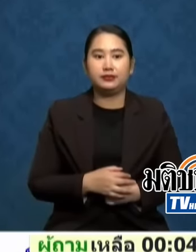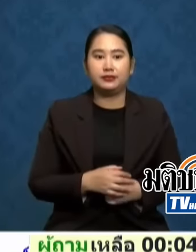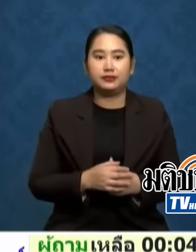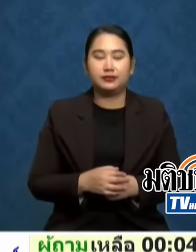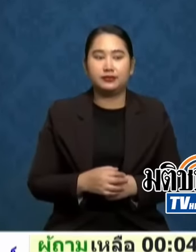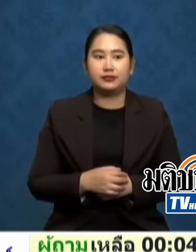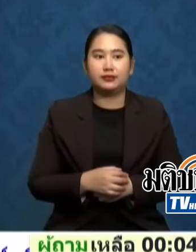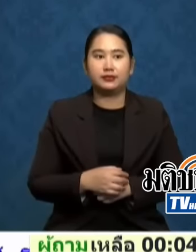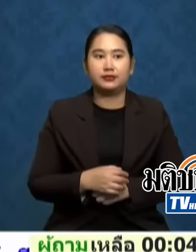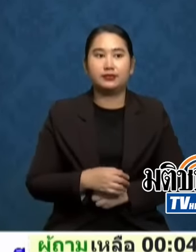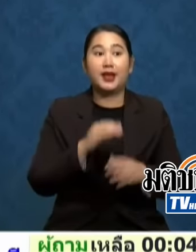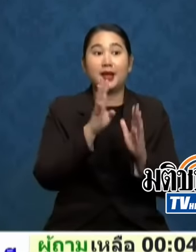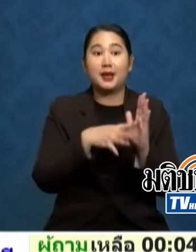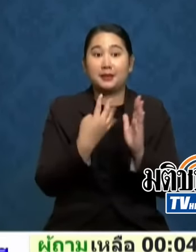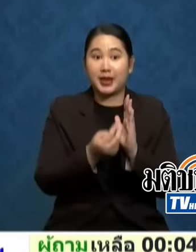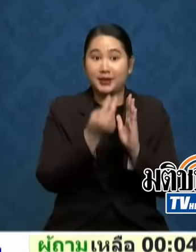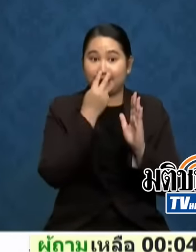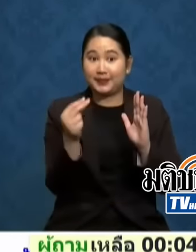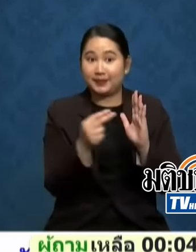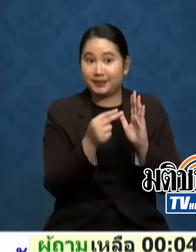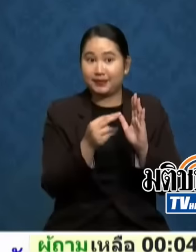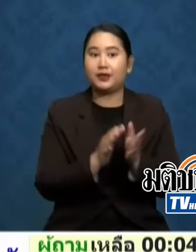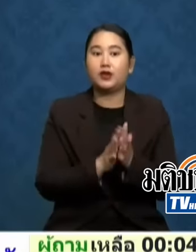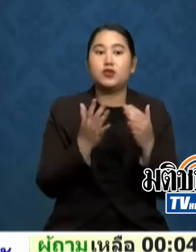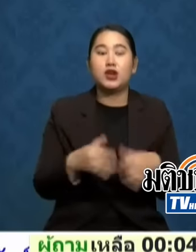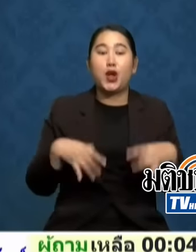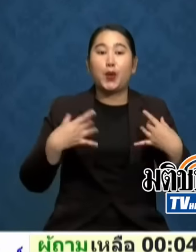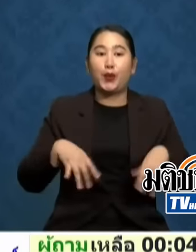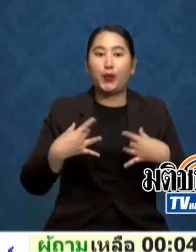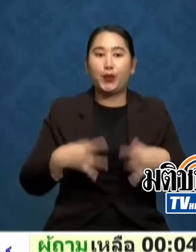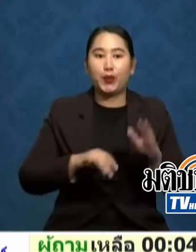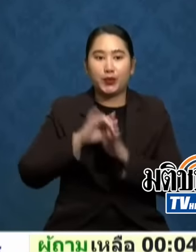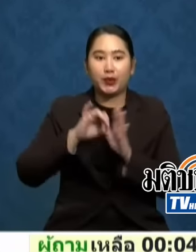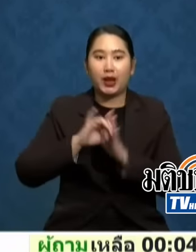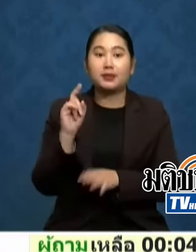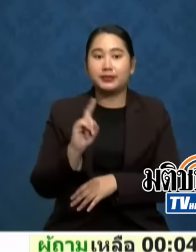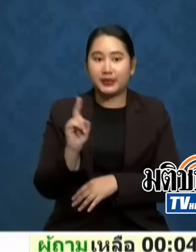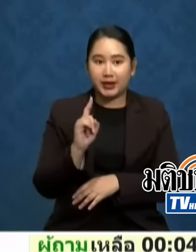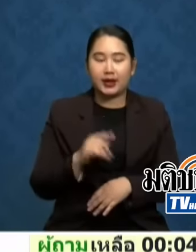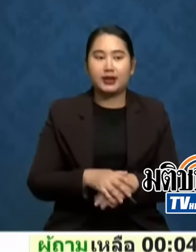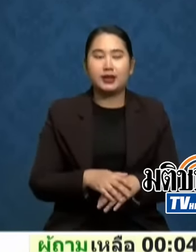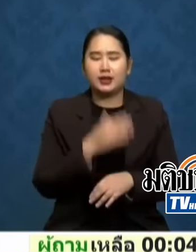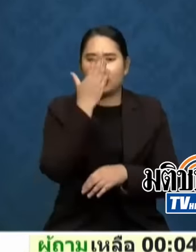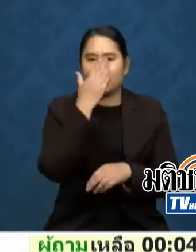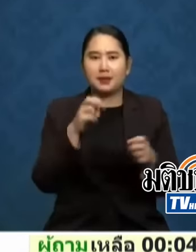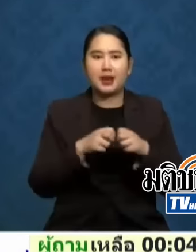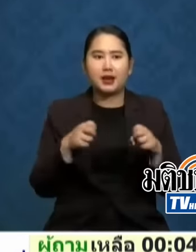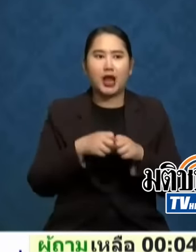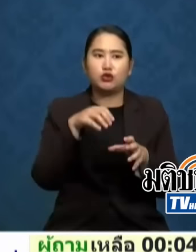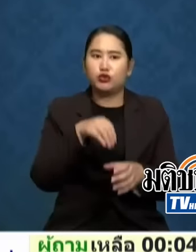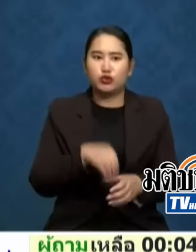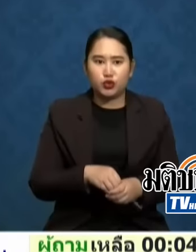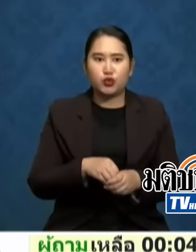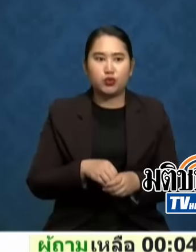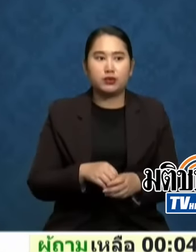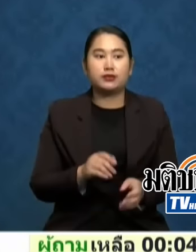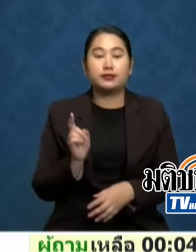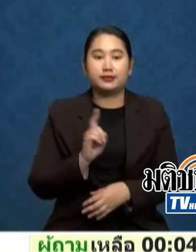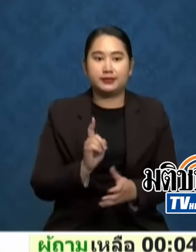ที่แผนที่เสี่ยงให้ดูกันดีกว่าว่าปัจจุบันในแผนที่เสี่ยงของจังหวัดเชียงใหม่มันเป็นยังไงแล้วทำไมมันถึงเกิดปัญหากระจุกแต่ไม่กระจ